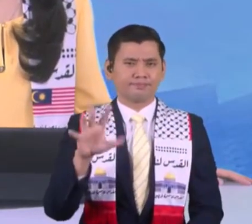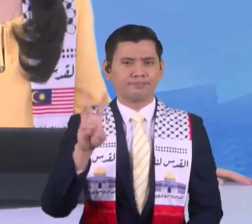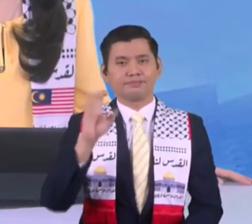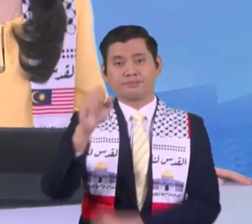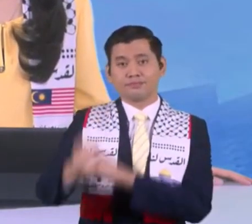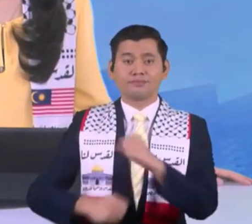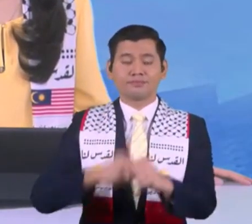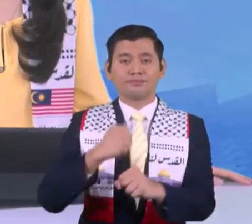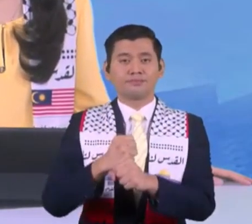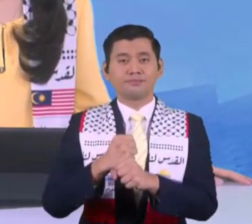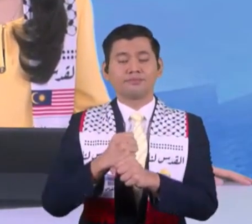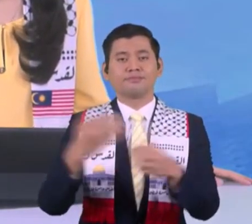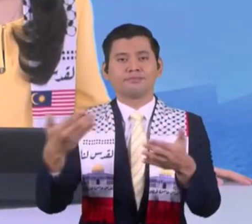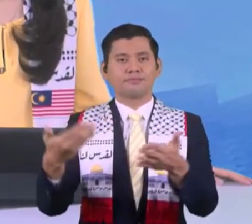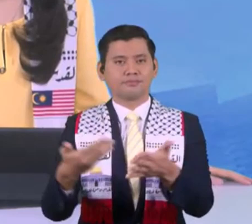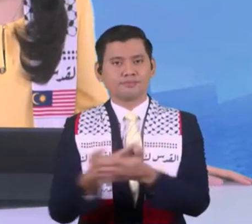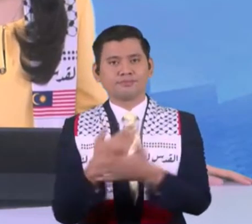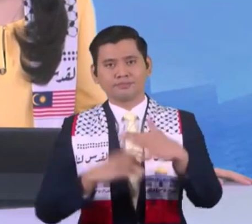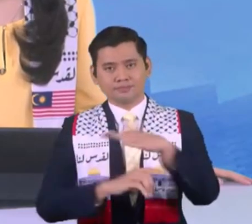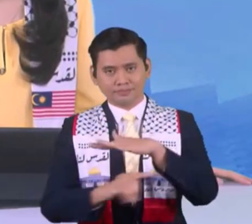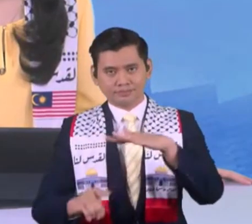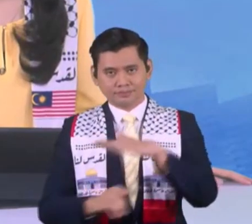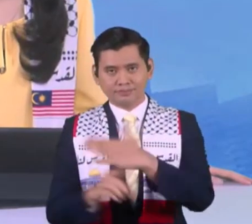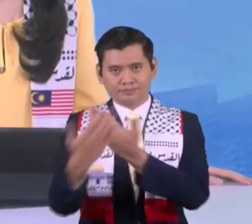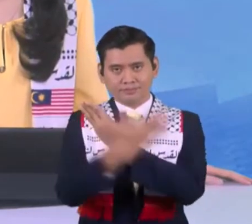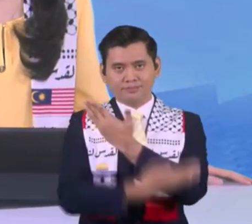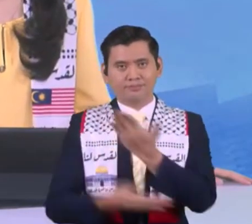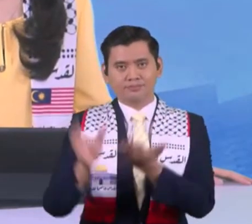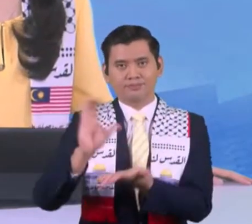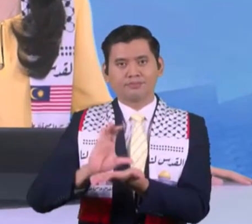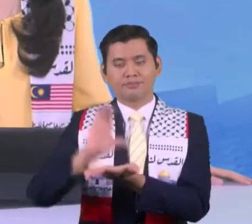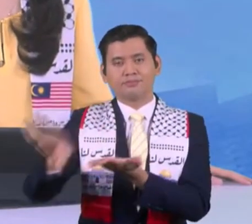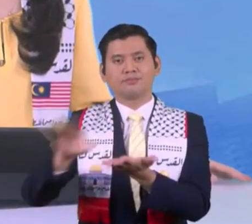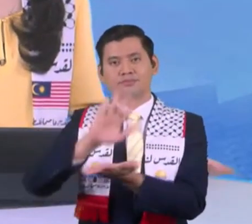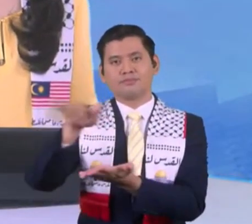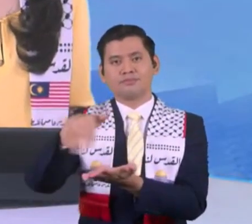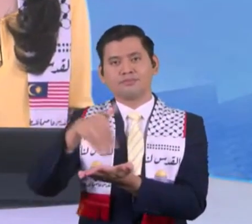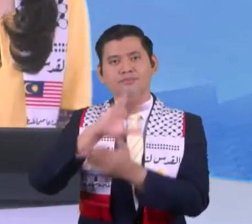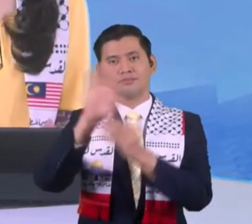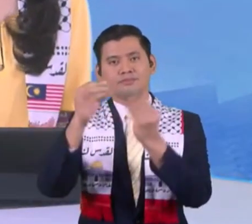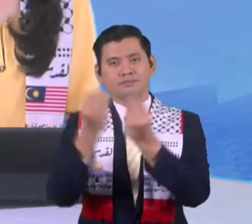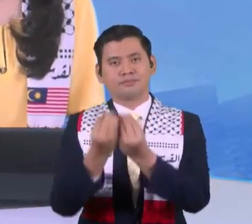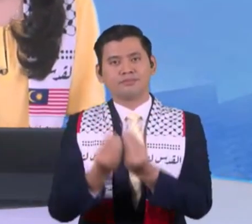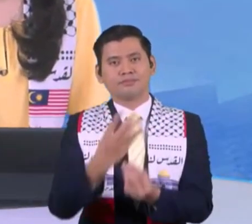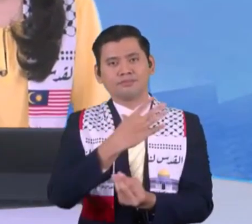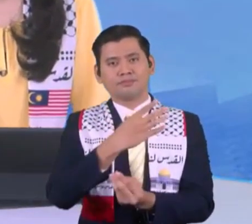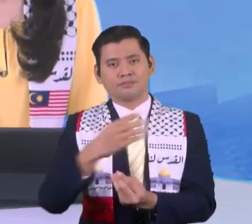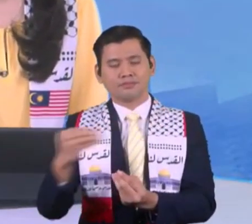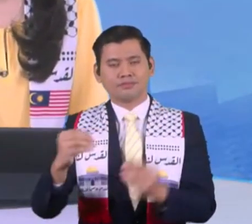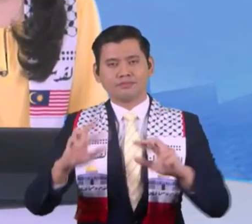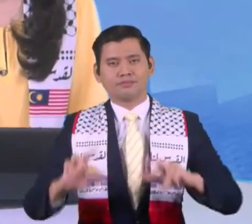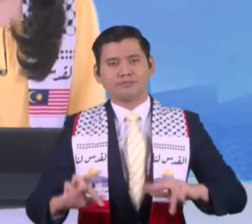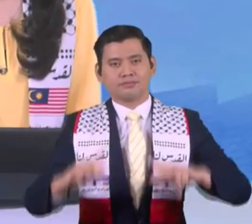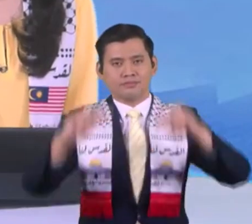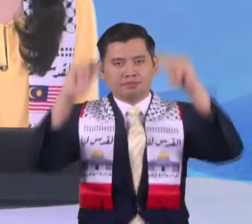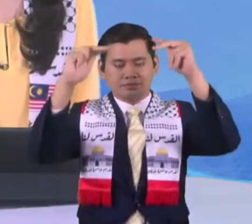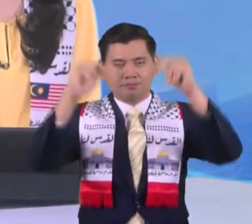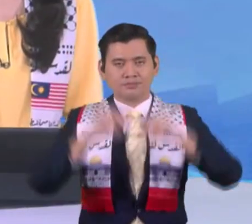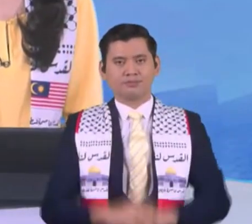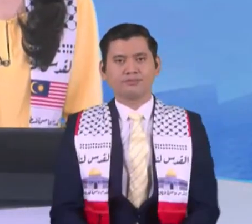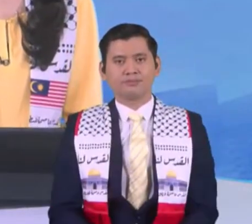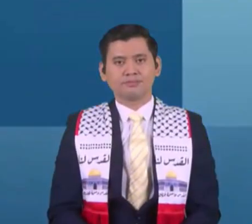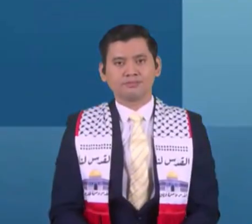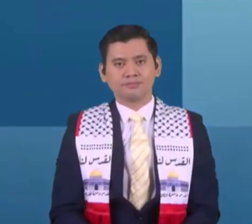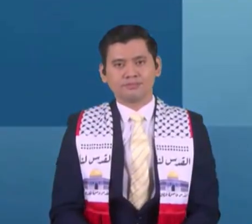itu didorong pembaharuan dasar-dasar negara, pelaburan pusat data serta pembangunan infrastruktur.